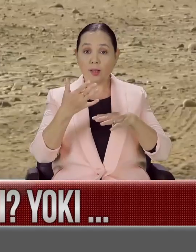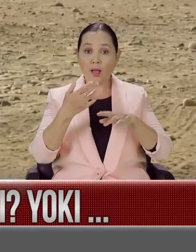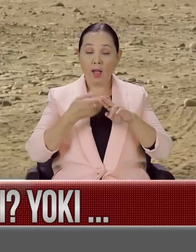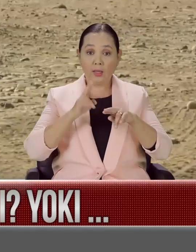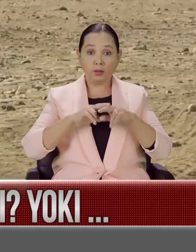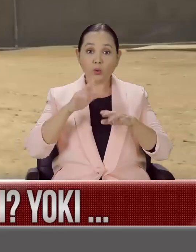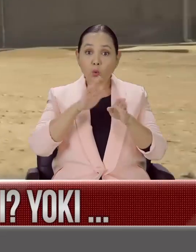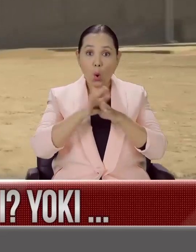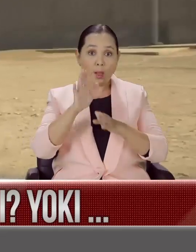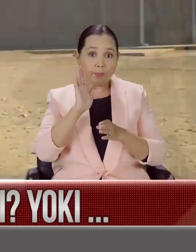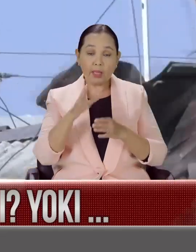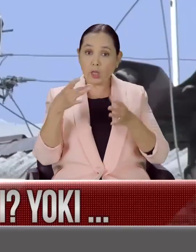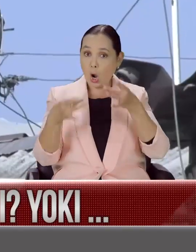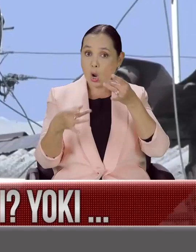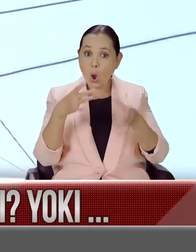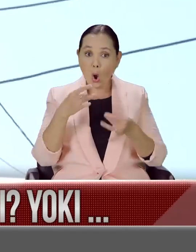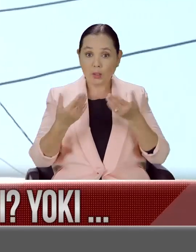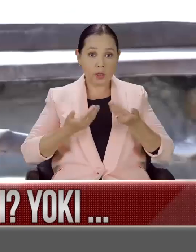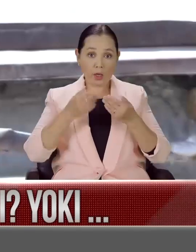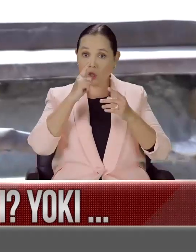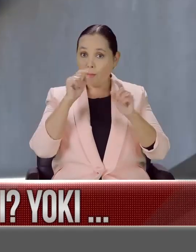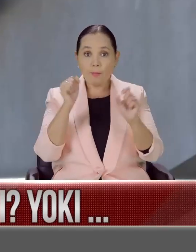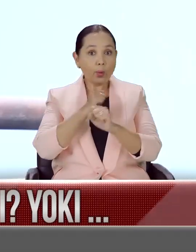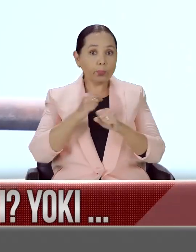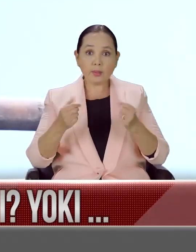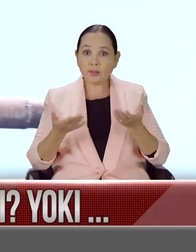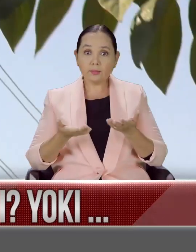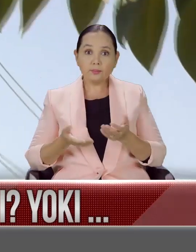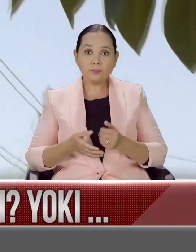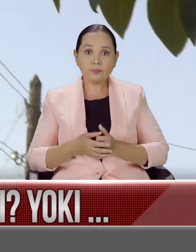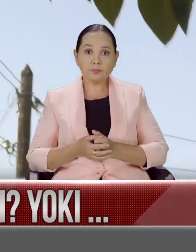kelmagan. Suv to'lib ketadi. Shoylari loyirib bo'lmaydi.